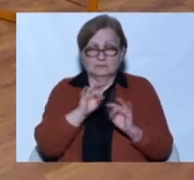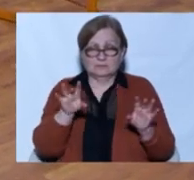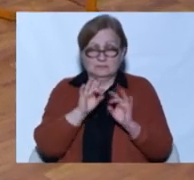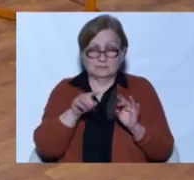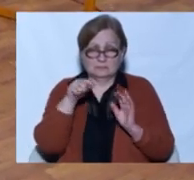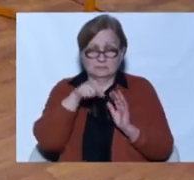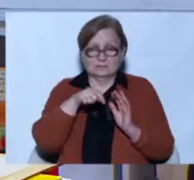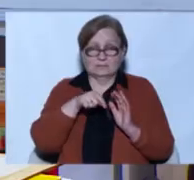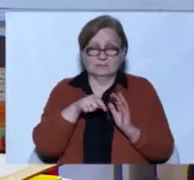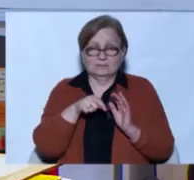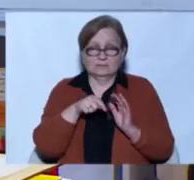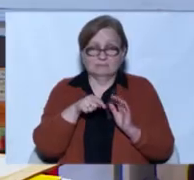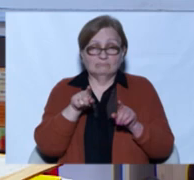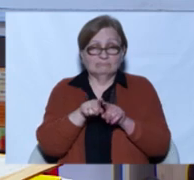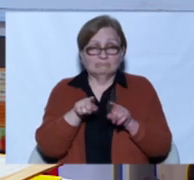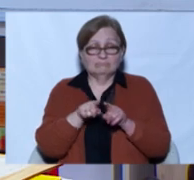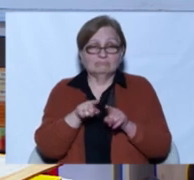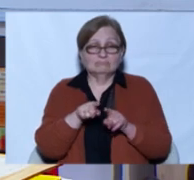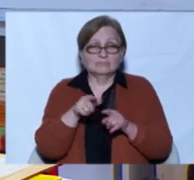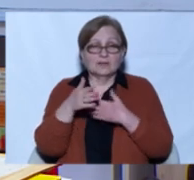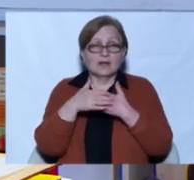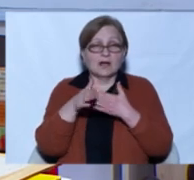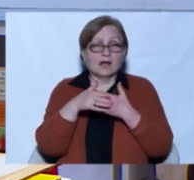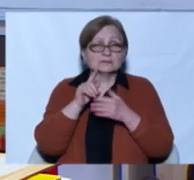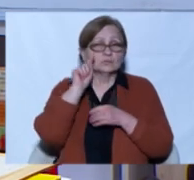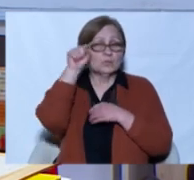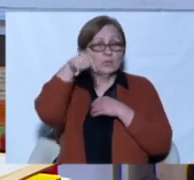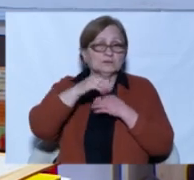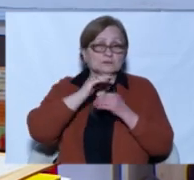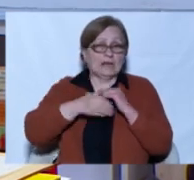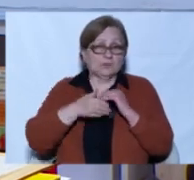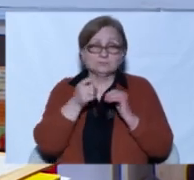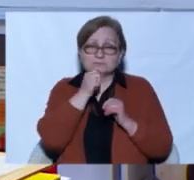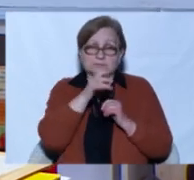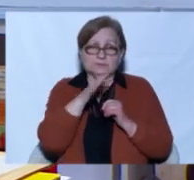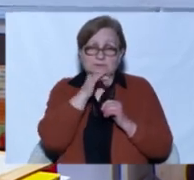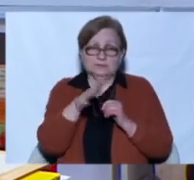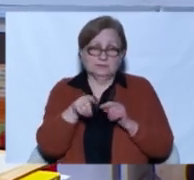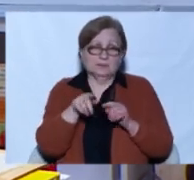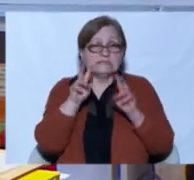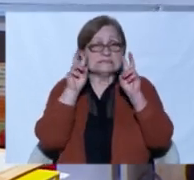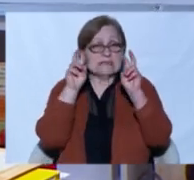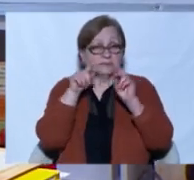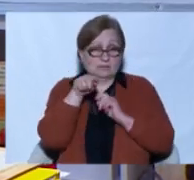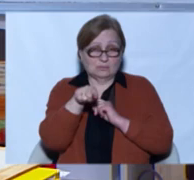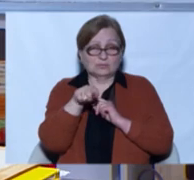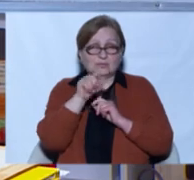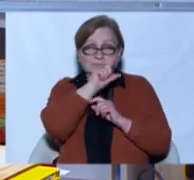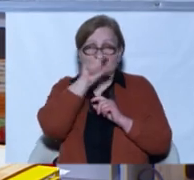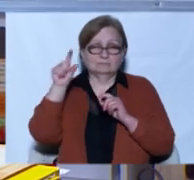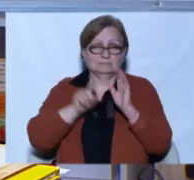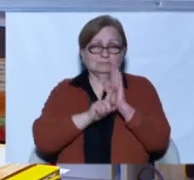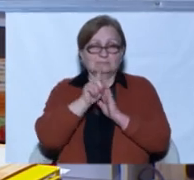სწორედ ამ კარის მიღმა არსებულ სამყაროს ჰგავს. Და სათაური